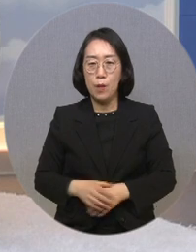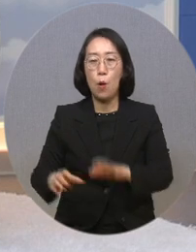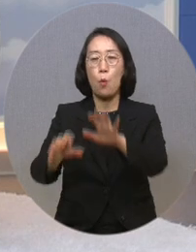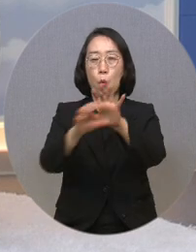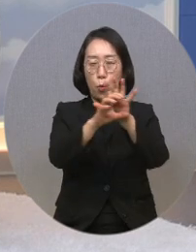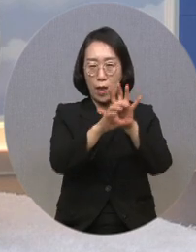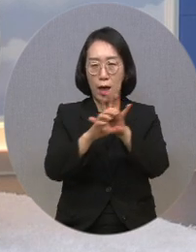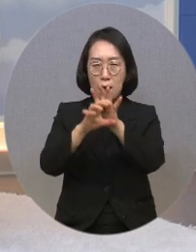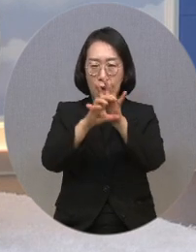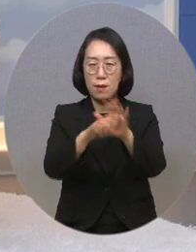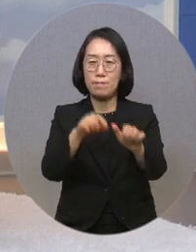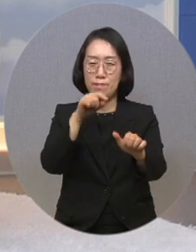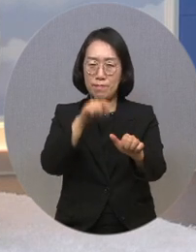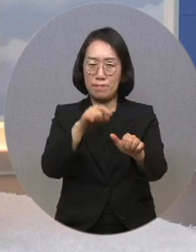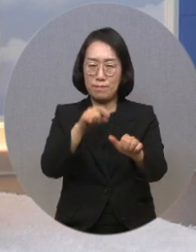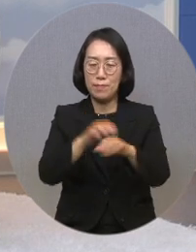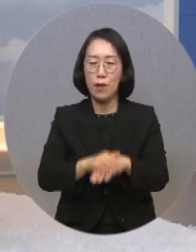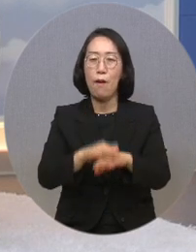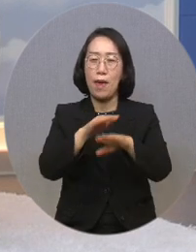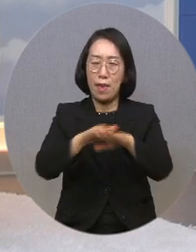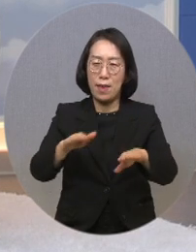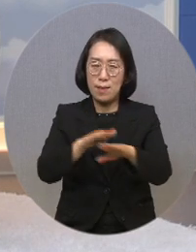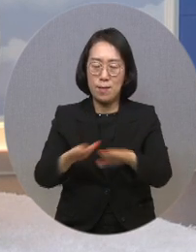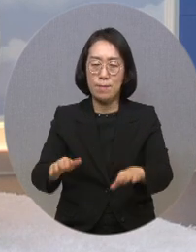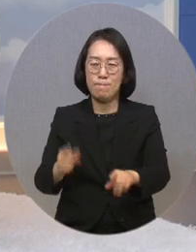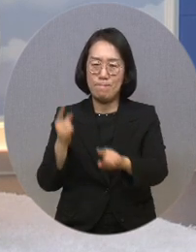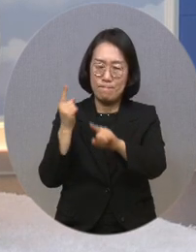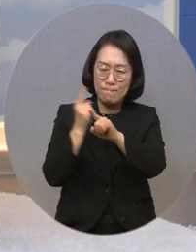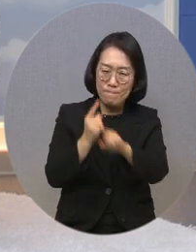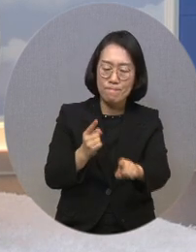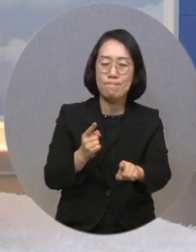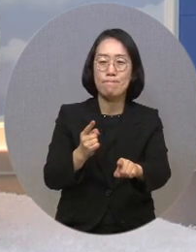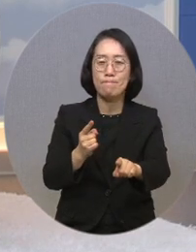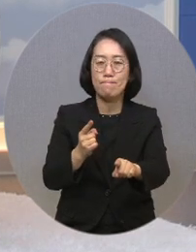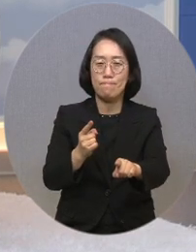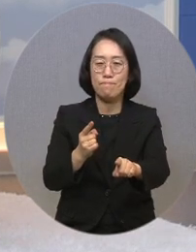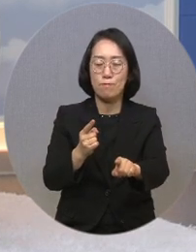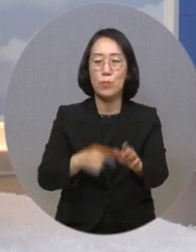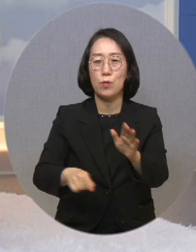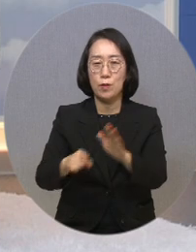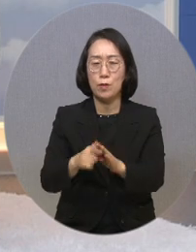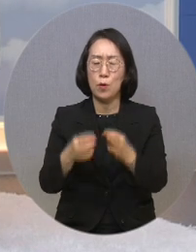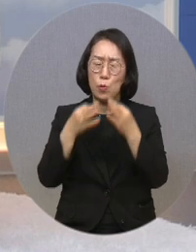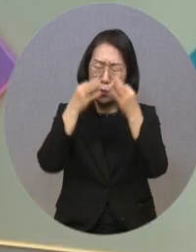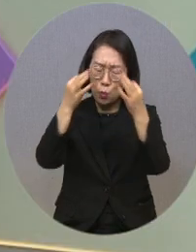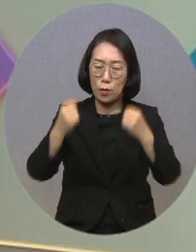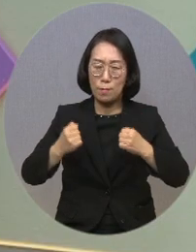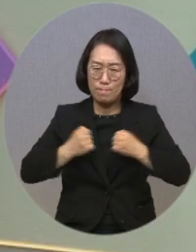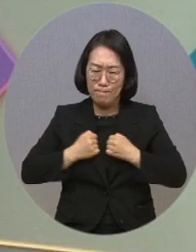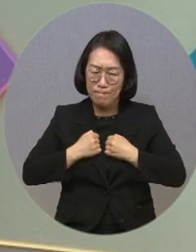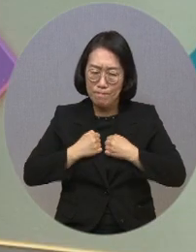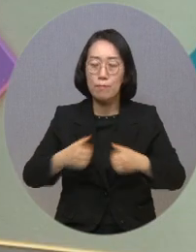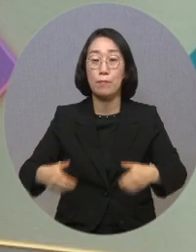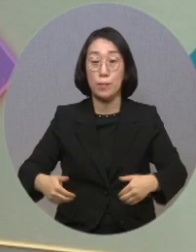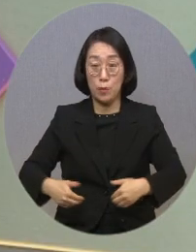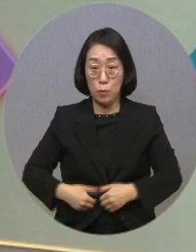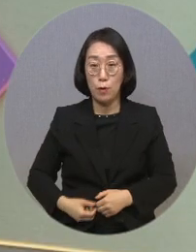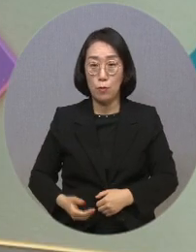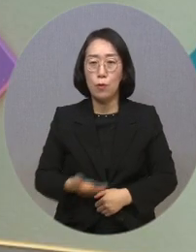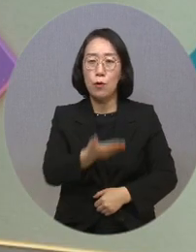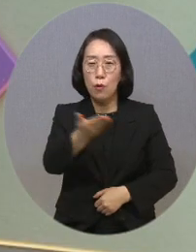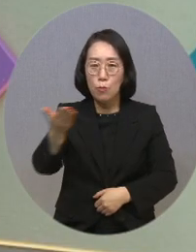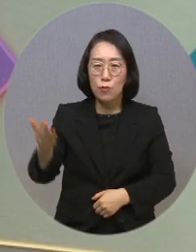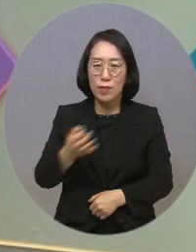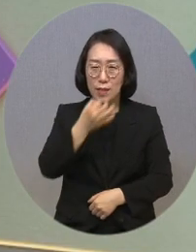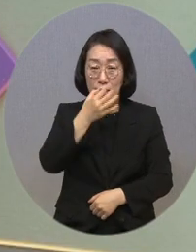코로나19 극복하는 데 모든 역량을 집중을 해야 될 것 같습니다. 네. 그래서 시민들께서 힘들고